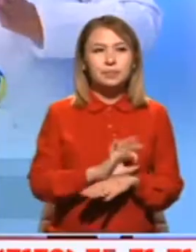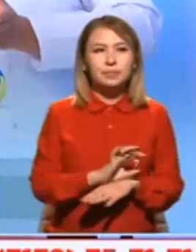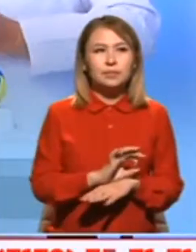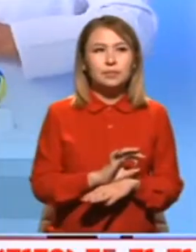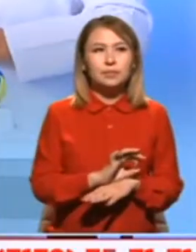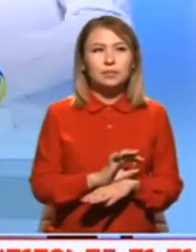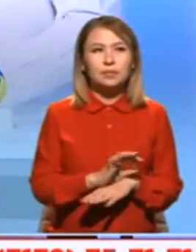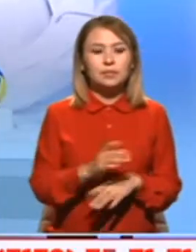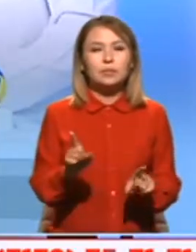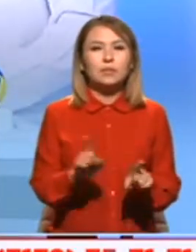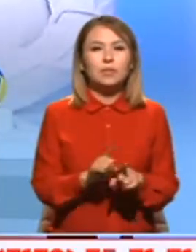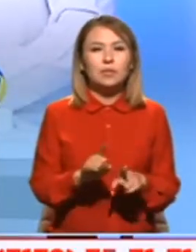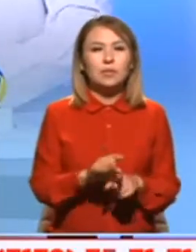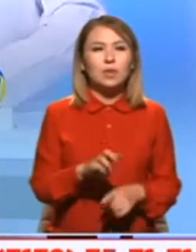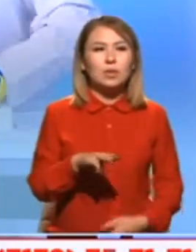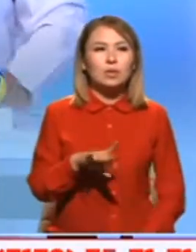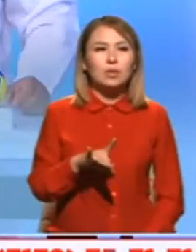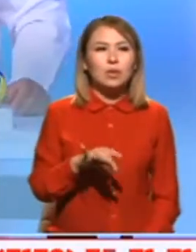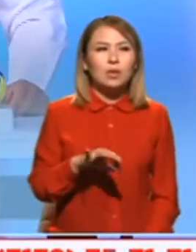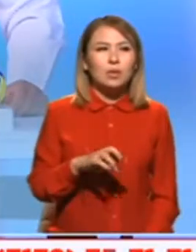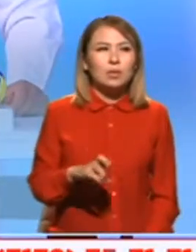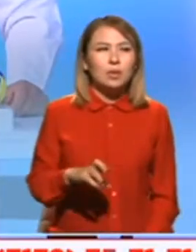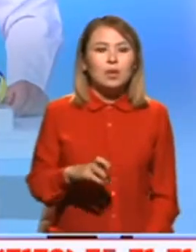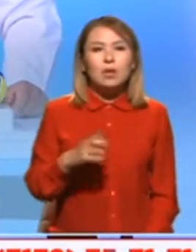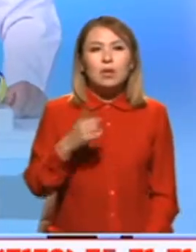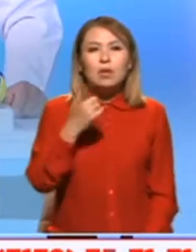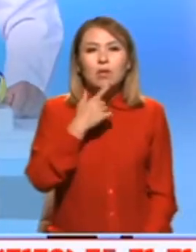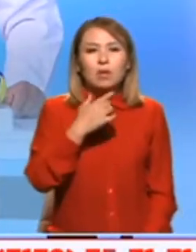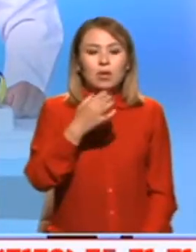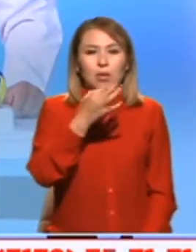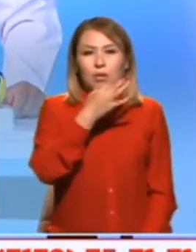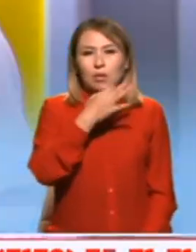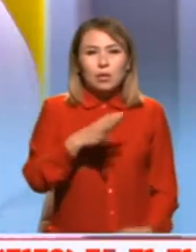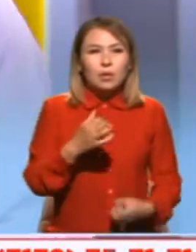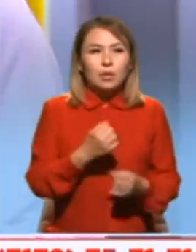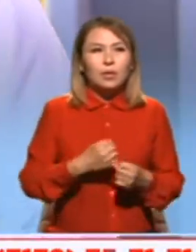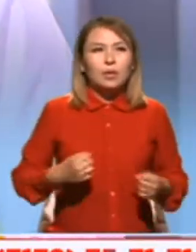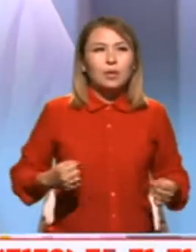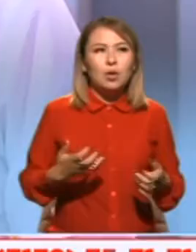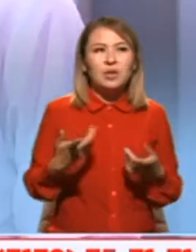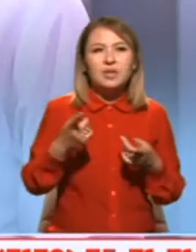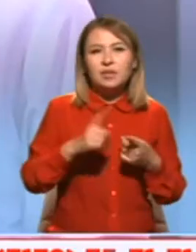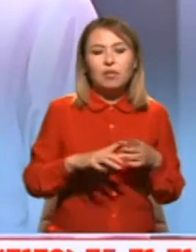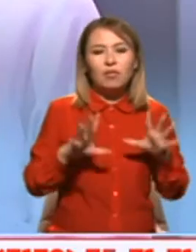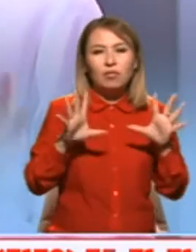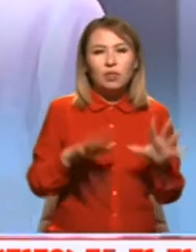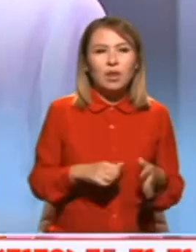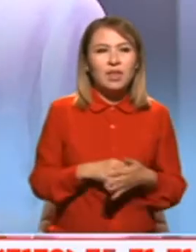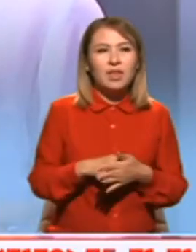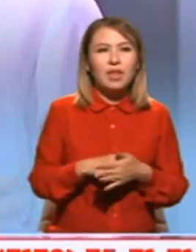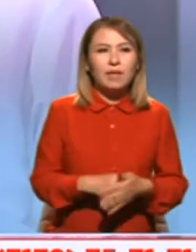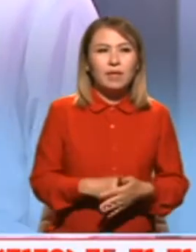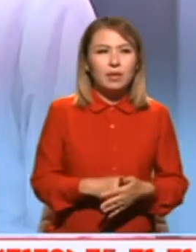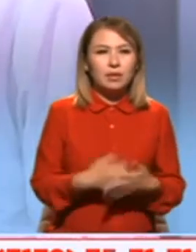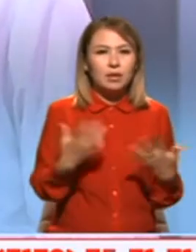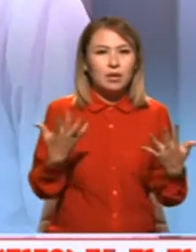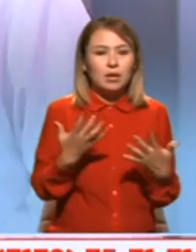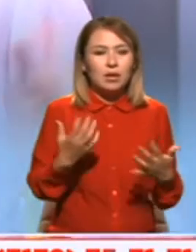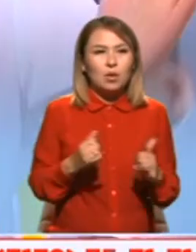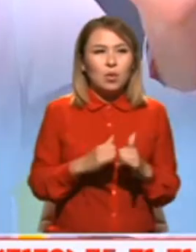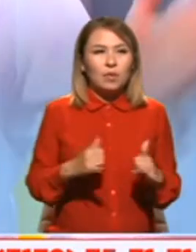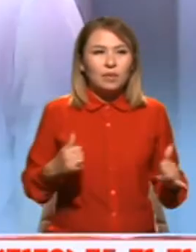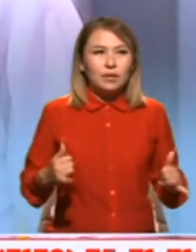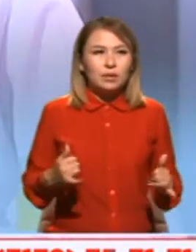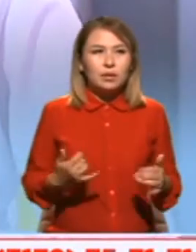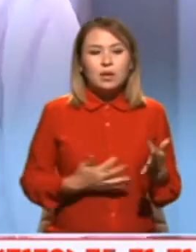келген кезде ол да бір тромбтың түрі. Ісінудің қай түрін алмасақ та ол қысымға байланысты болады. Қысым жоғарылап кетеді, қысым төмендеп кетеді,